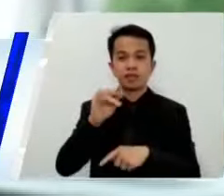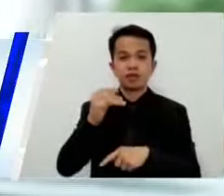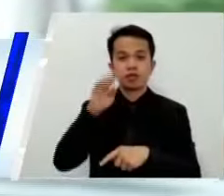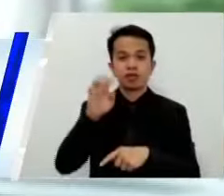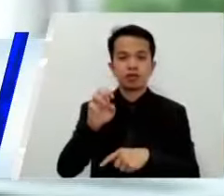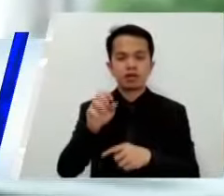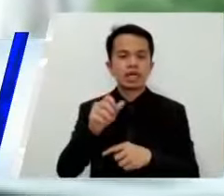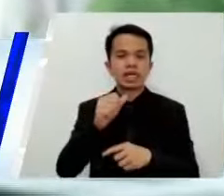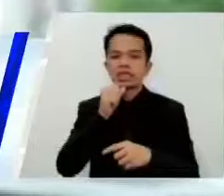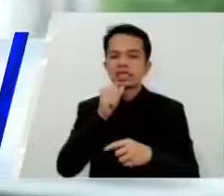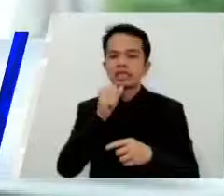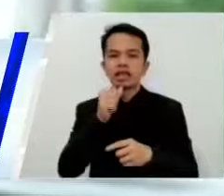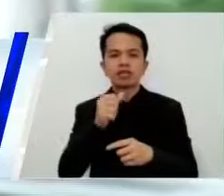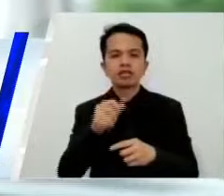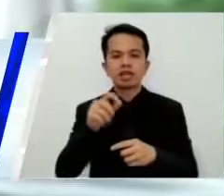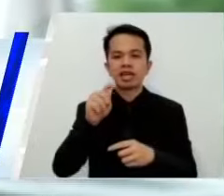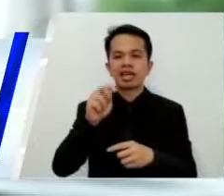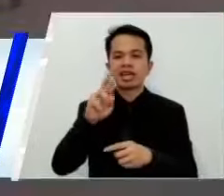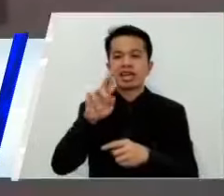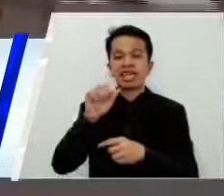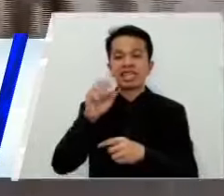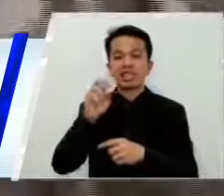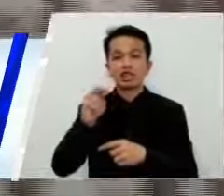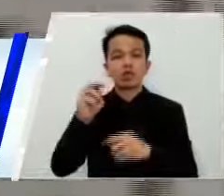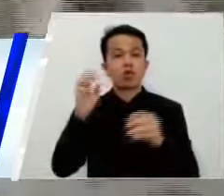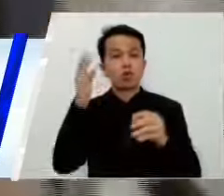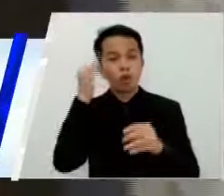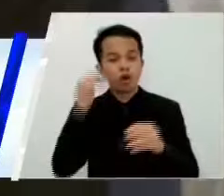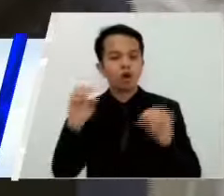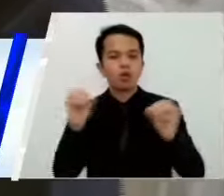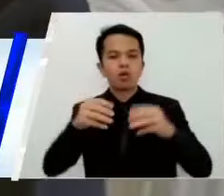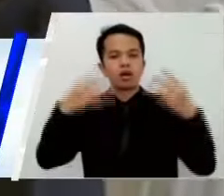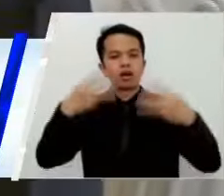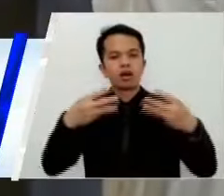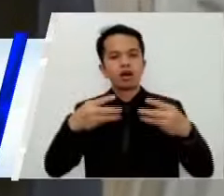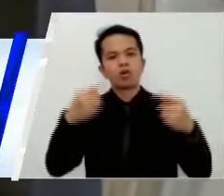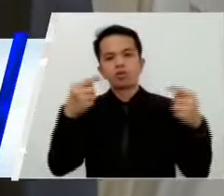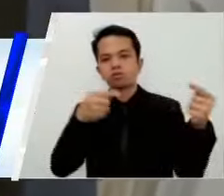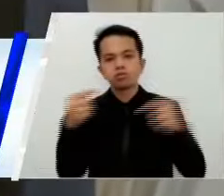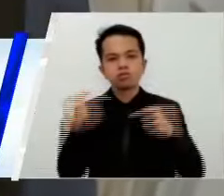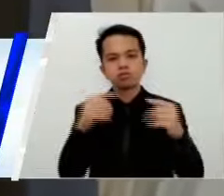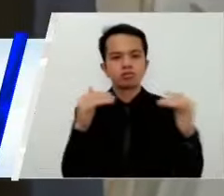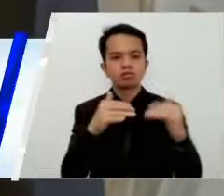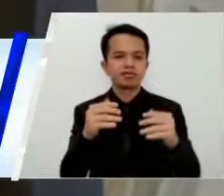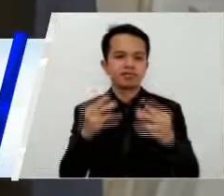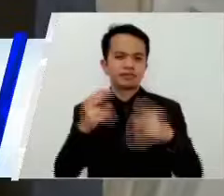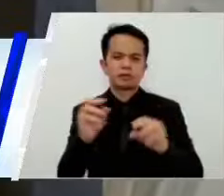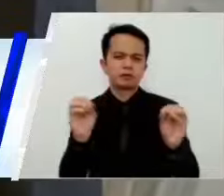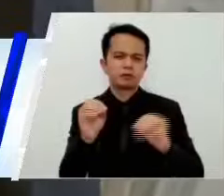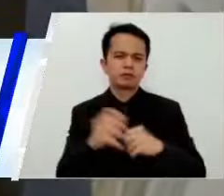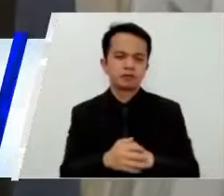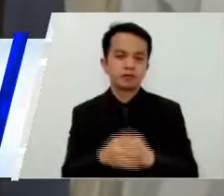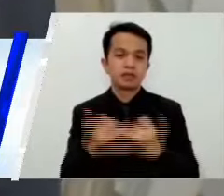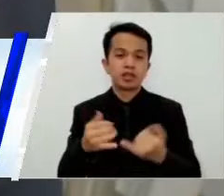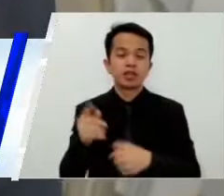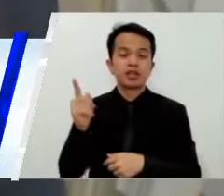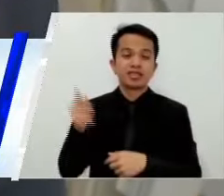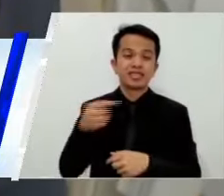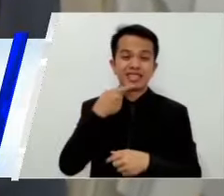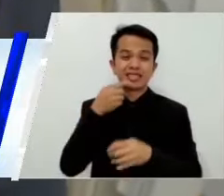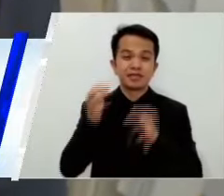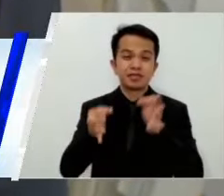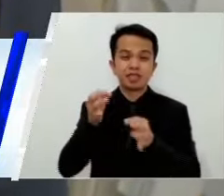makukonsiderang treason dahil walang giyera o labanang naganap. Tingin naman ni retired Supreme Court Associate Justice Antonio